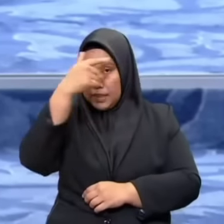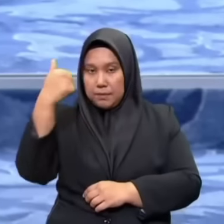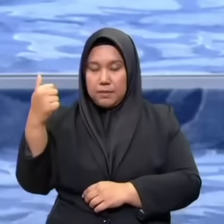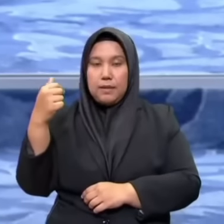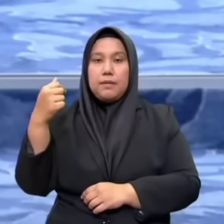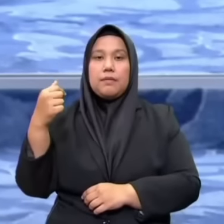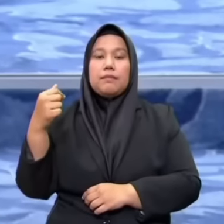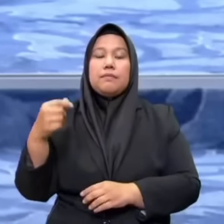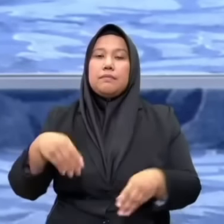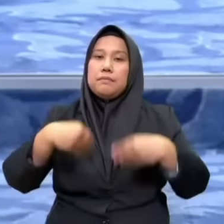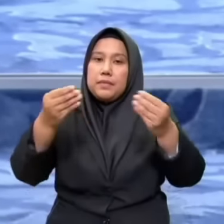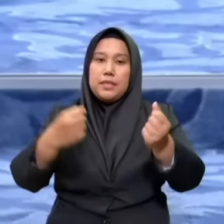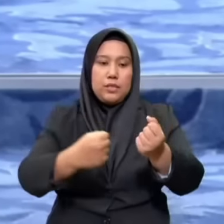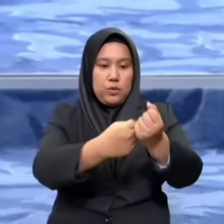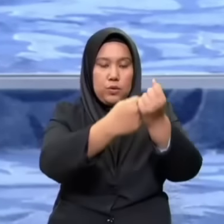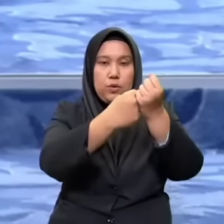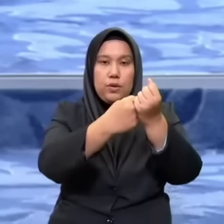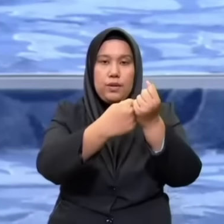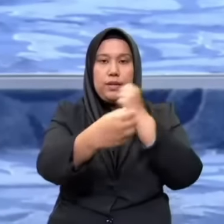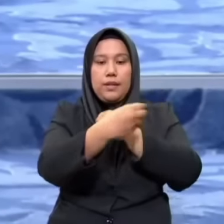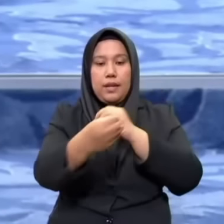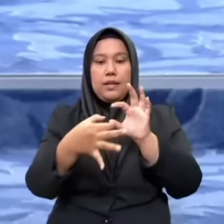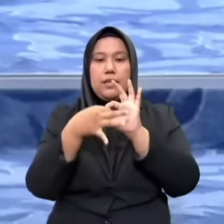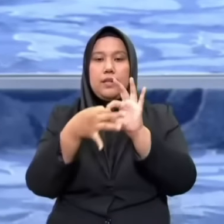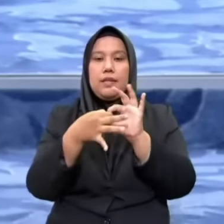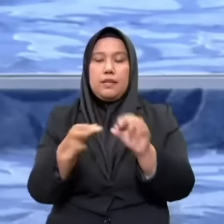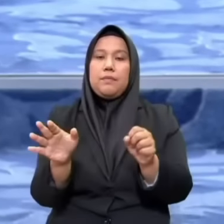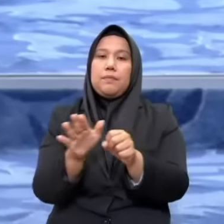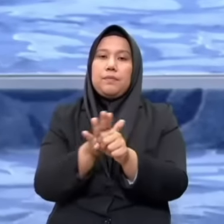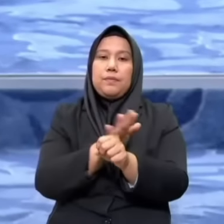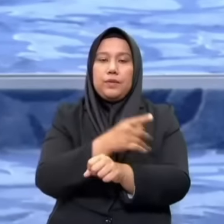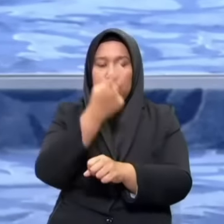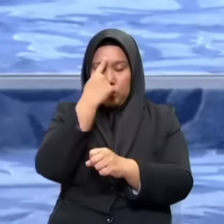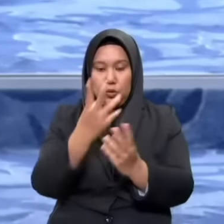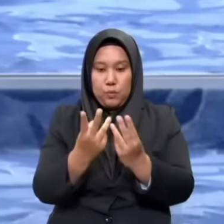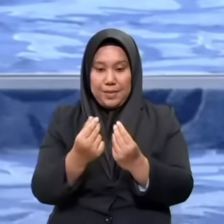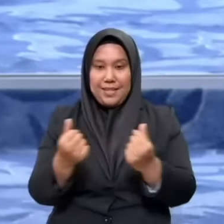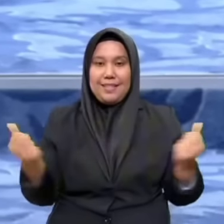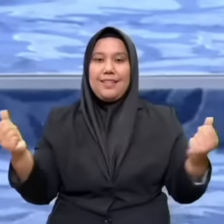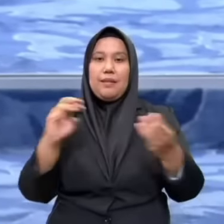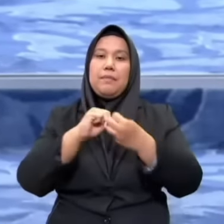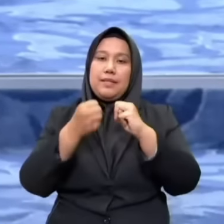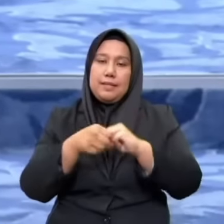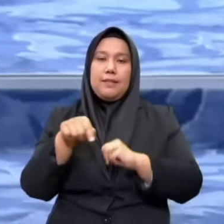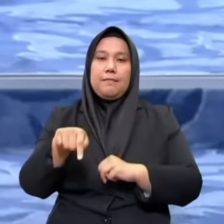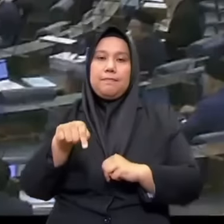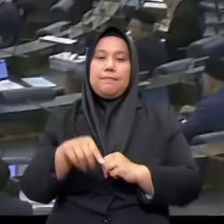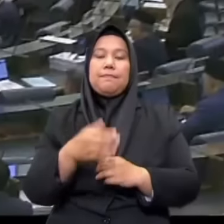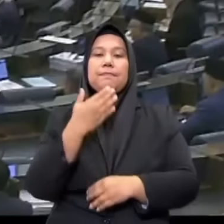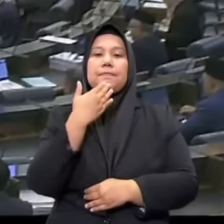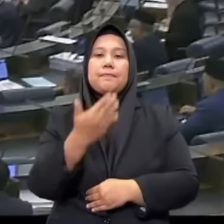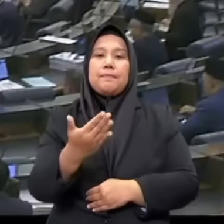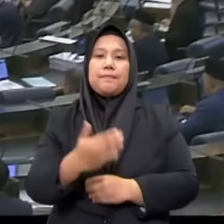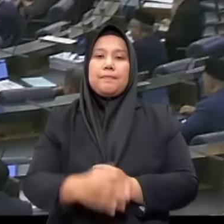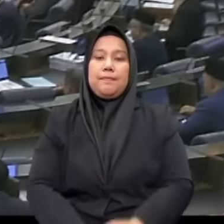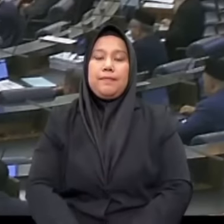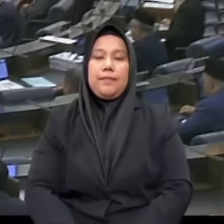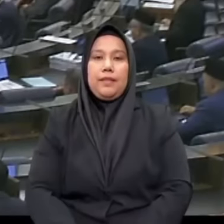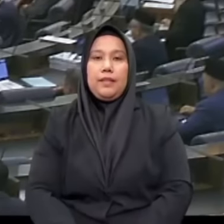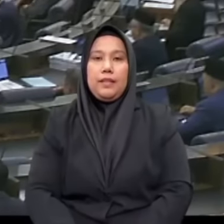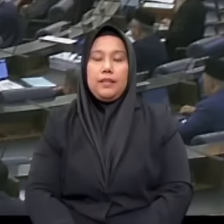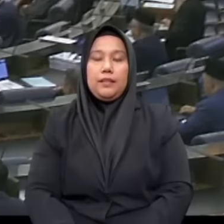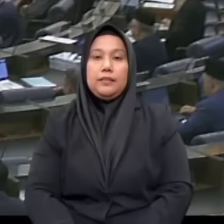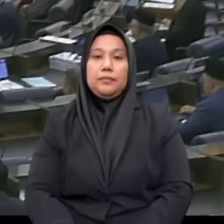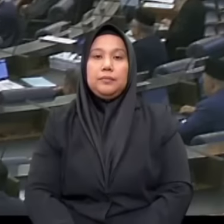berikan sokongan dan kerjasama sepenuhnya untuk menyelesaikan masalah-masalah ini. Terima kasih. Soalan tambahan